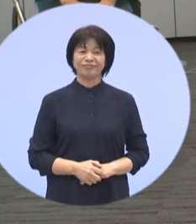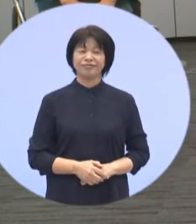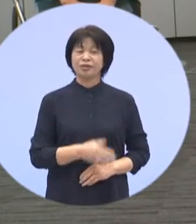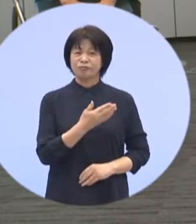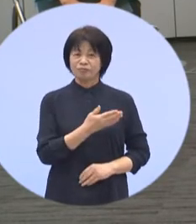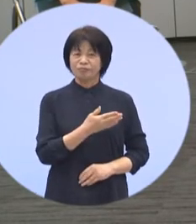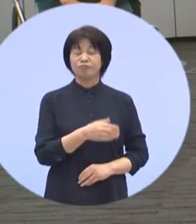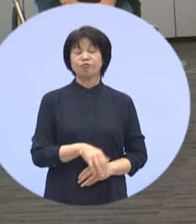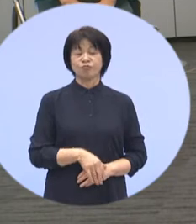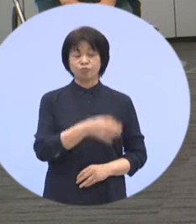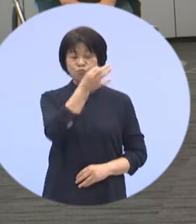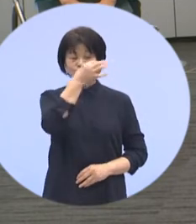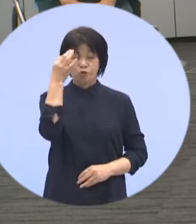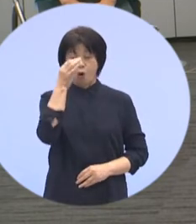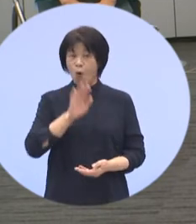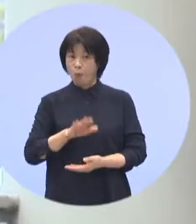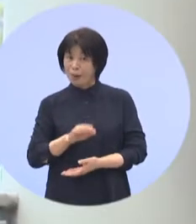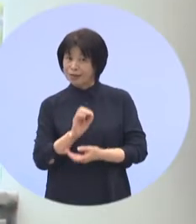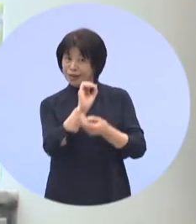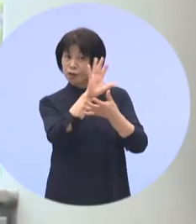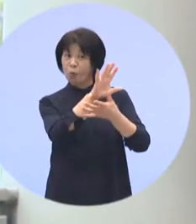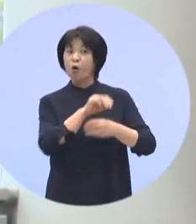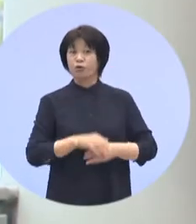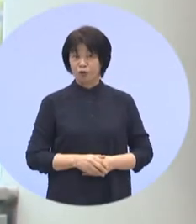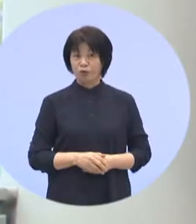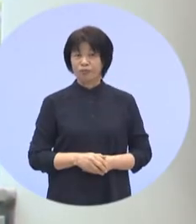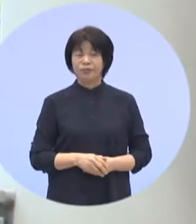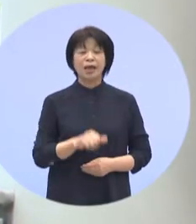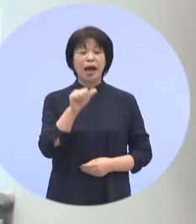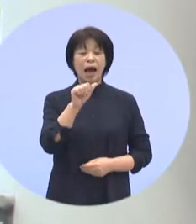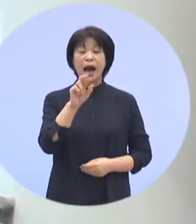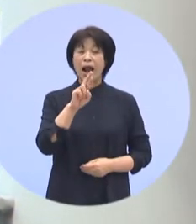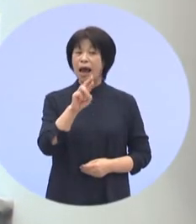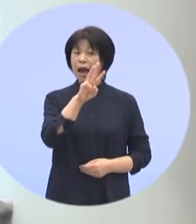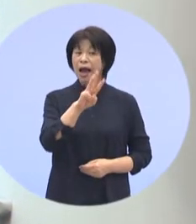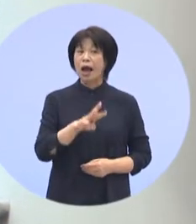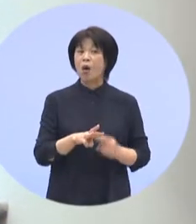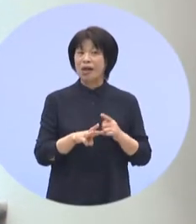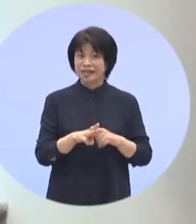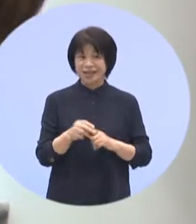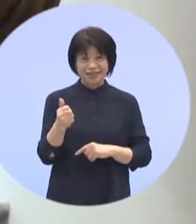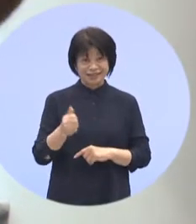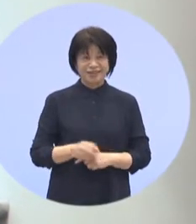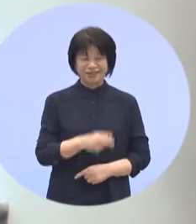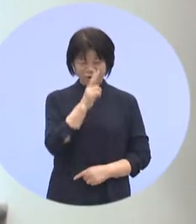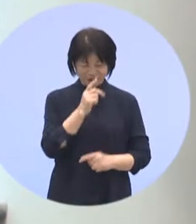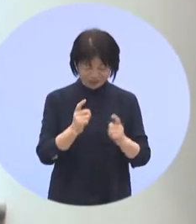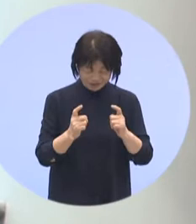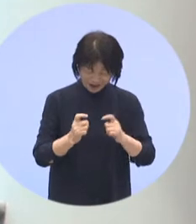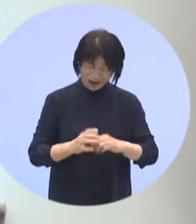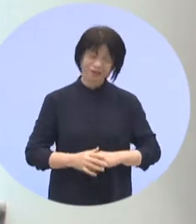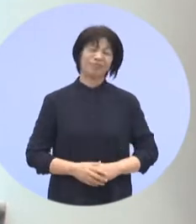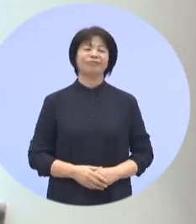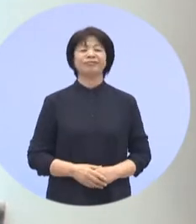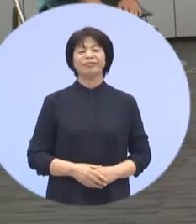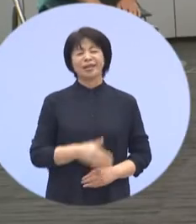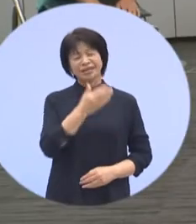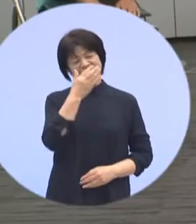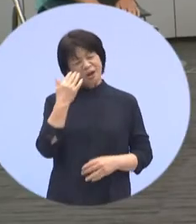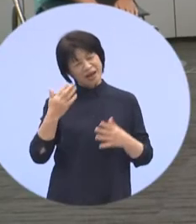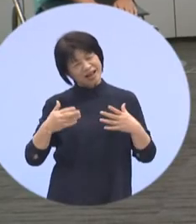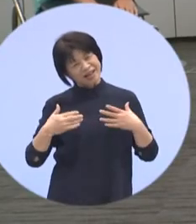ロバスケットボールチーム岐阜スープスの荒川亮也選手です。こんにちは。 こんにちは。 爽やかです